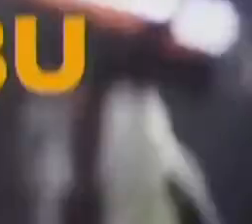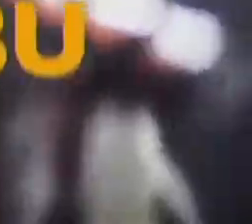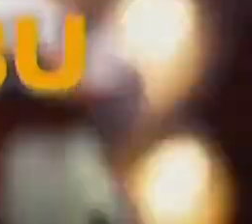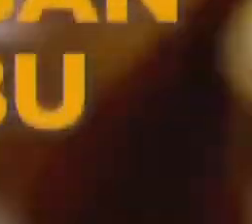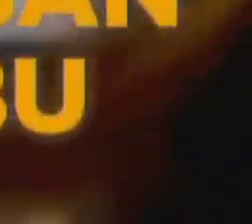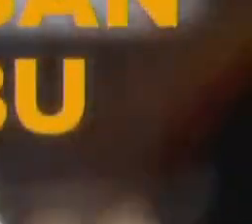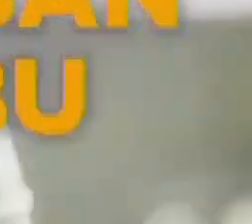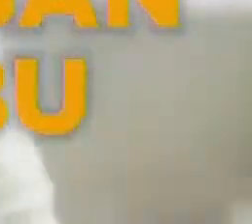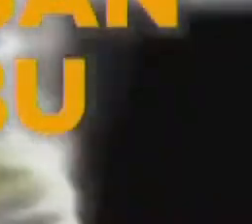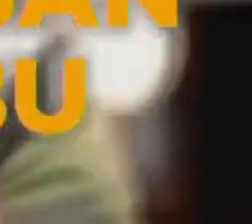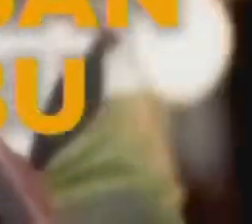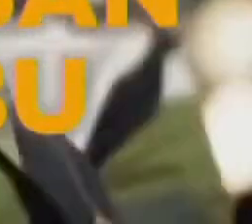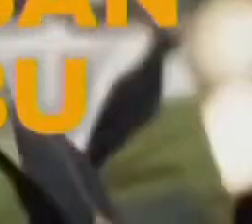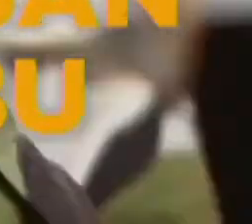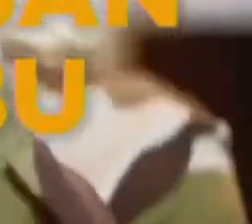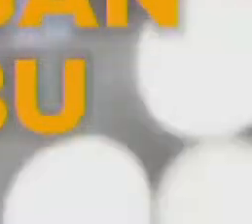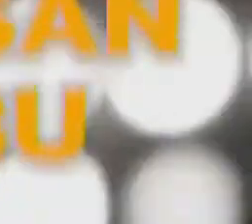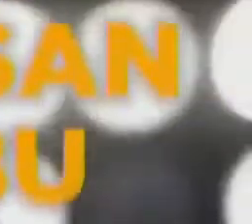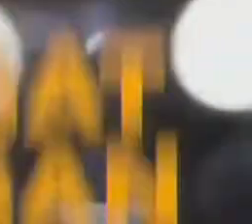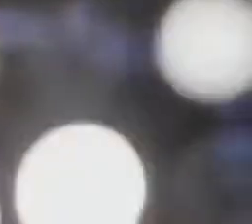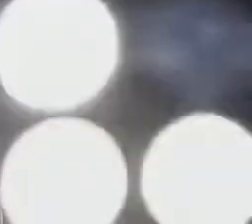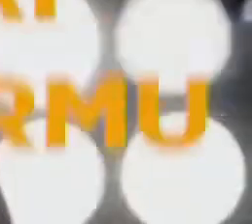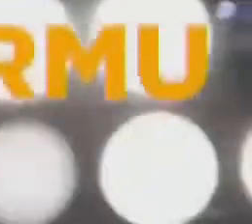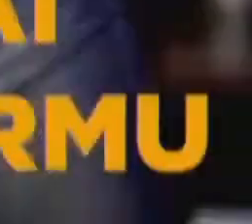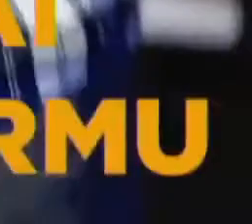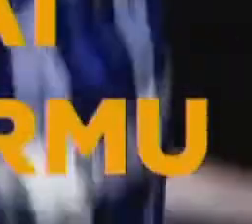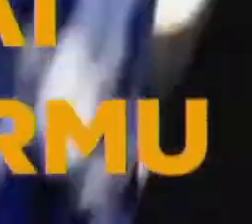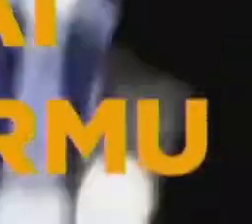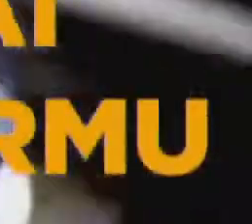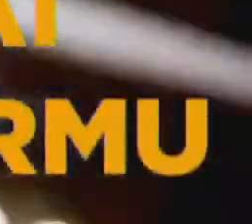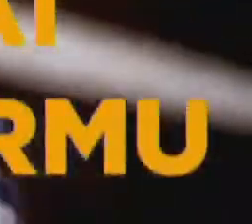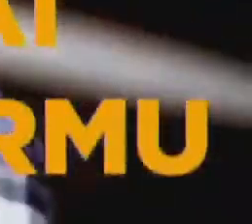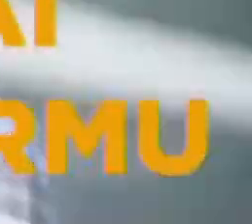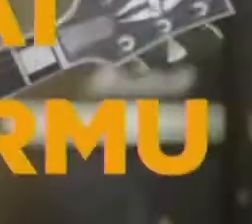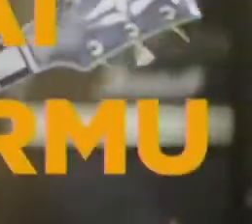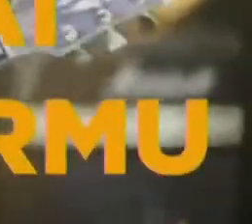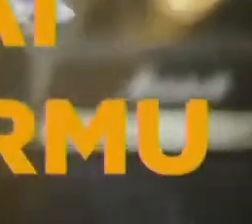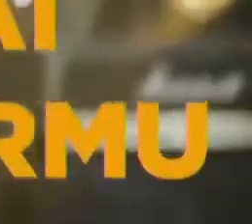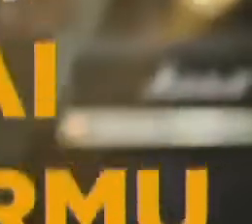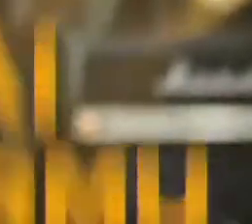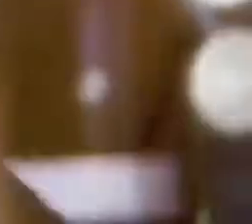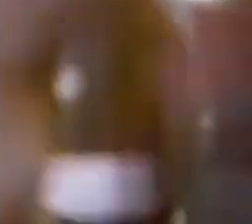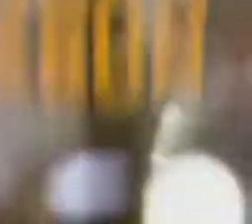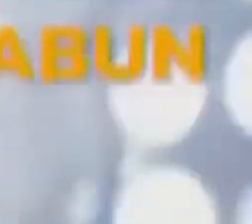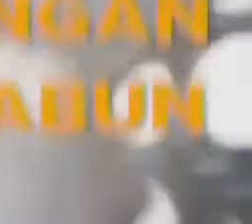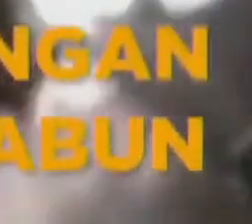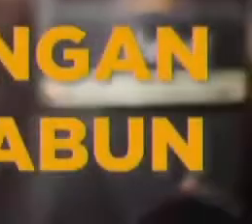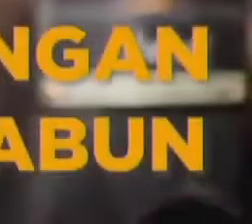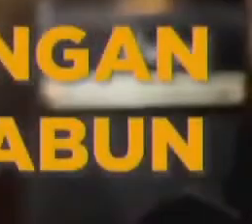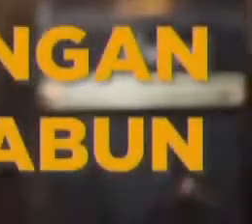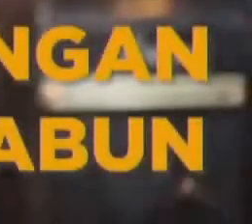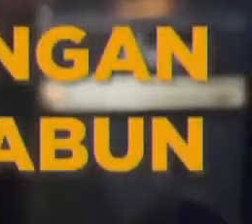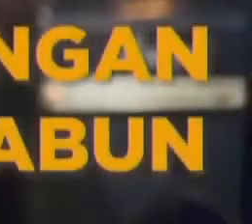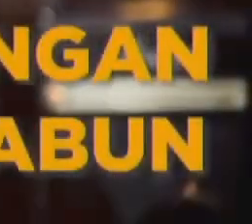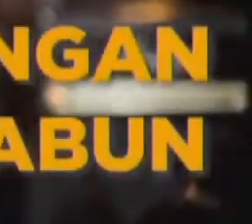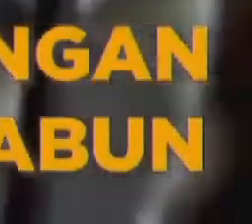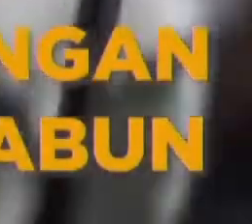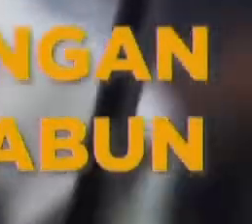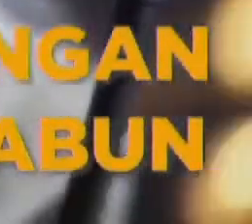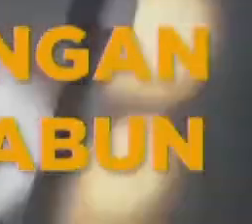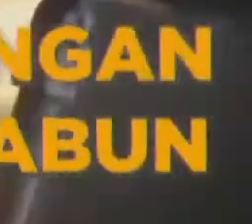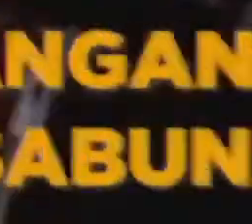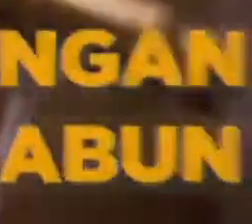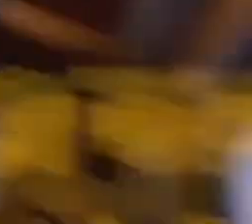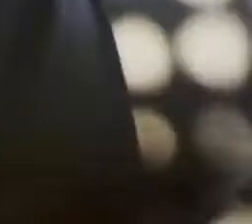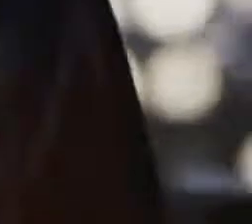tidak meletakkan Ibu Bagaimana semu kita tangan